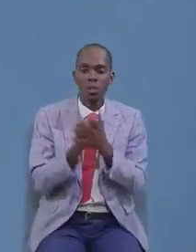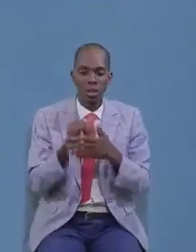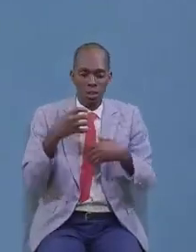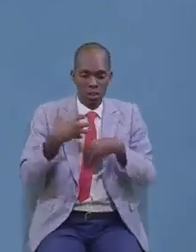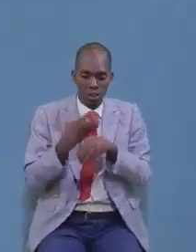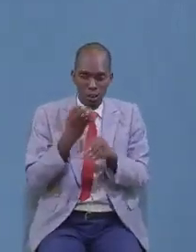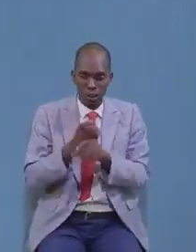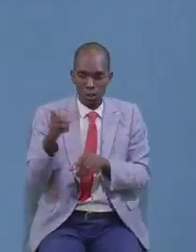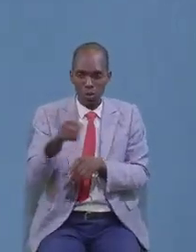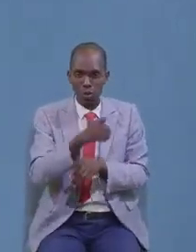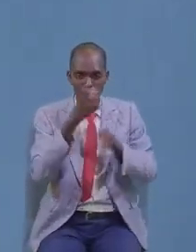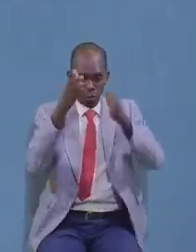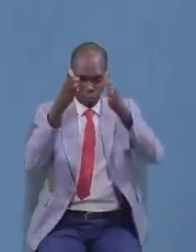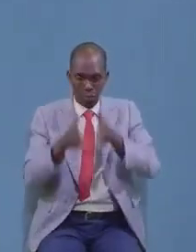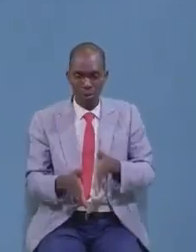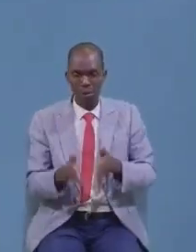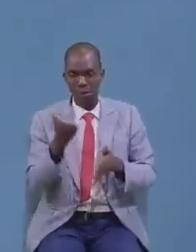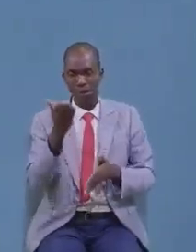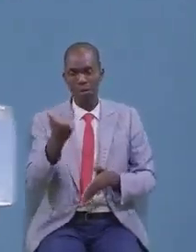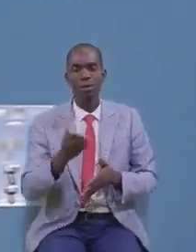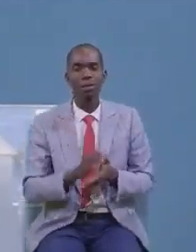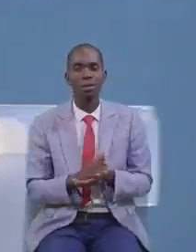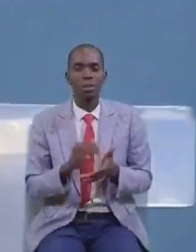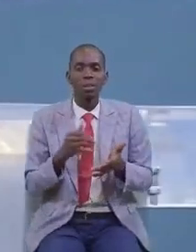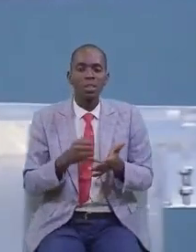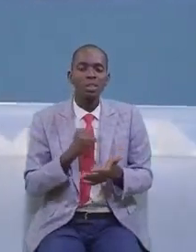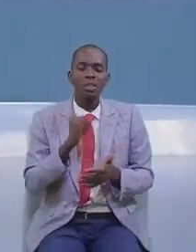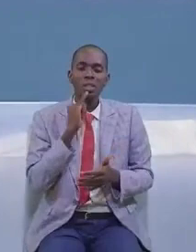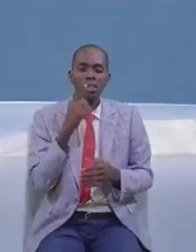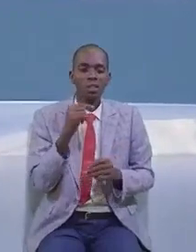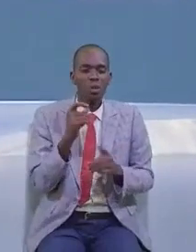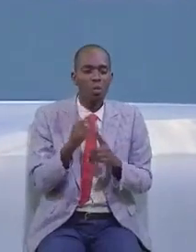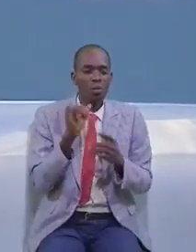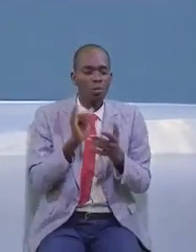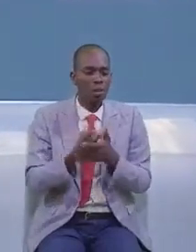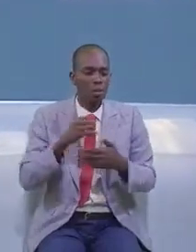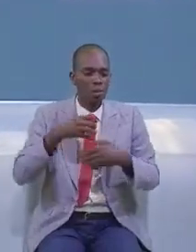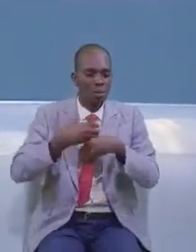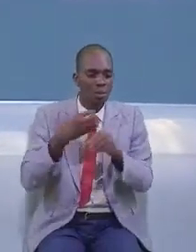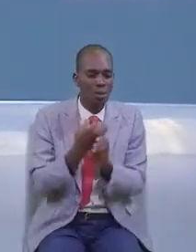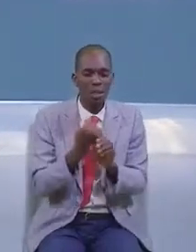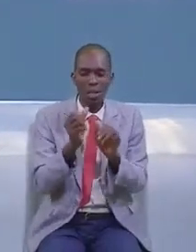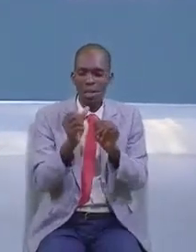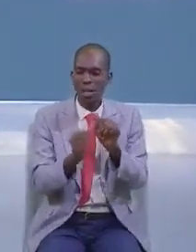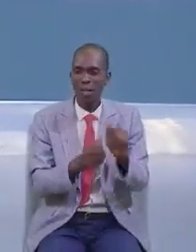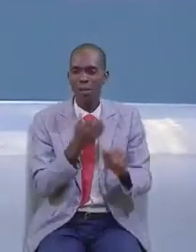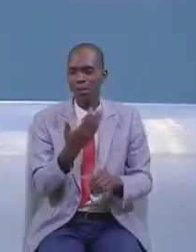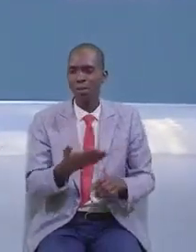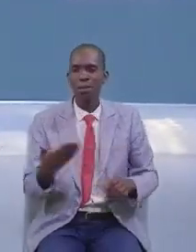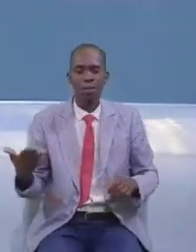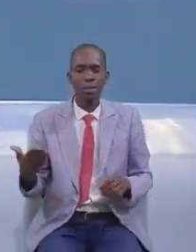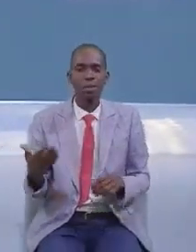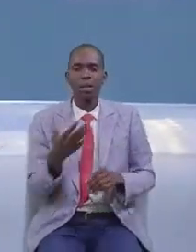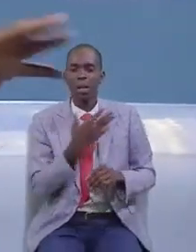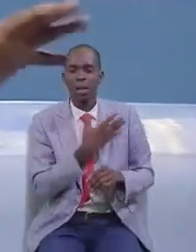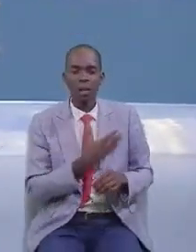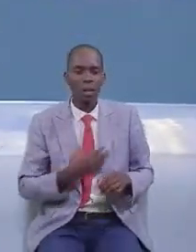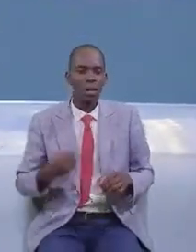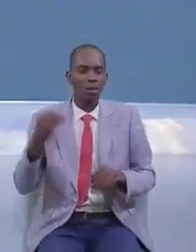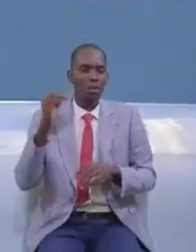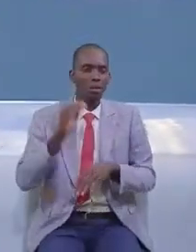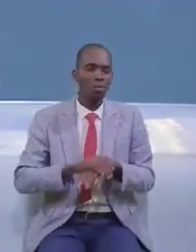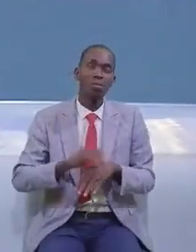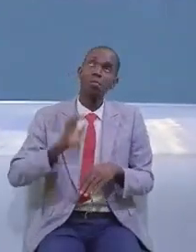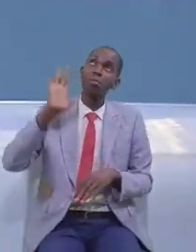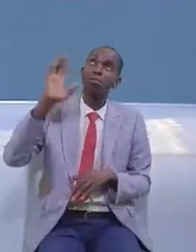ఆ యొక్క వాక్యే నిన్ను సృజించింది. It's the word that creates everything. ఆ యొక్క వాక్కు ప్రతి దానిని సృజించింది. And on his word we're